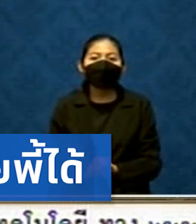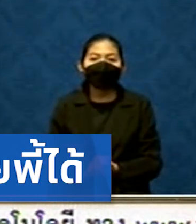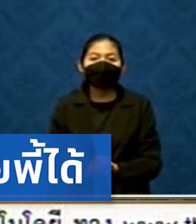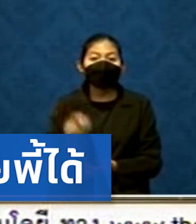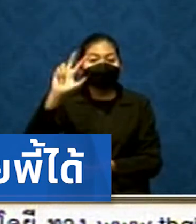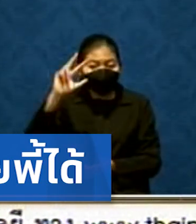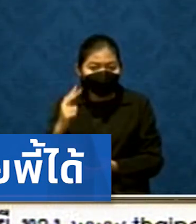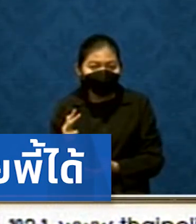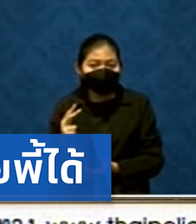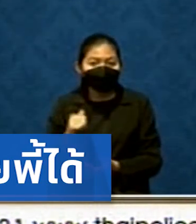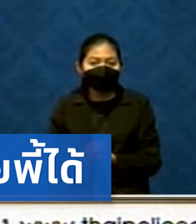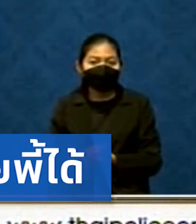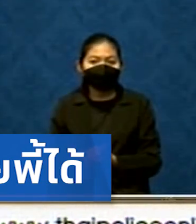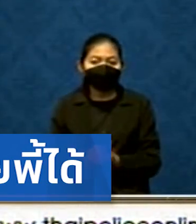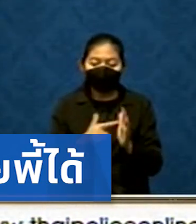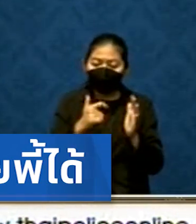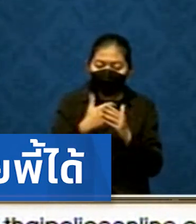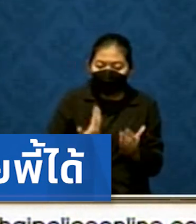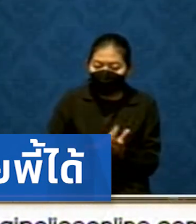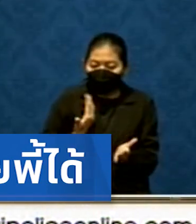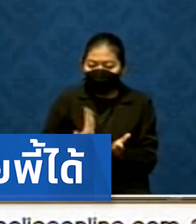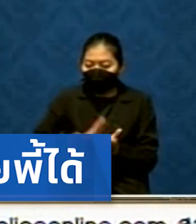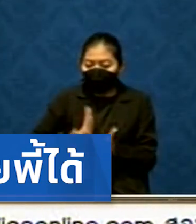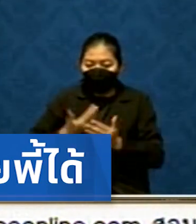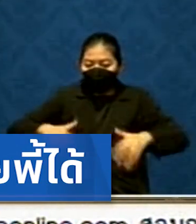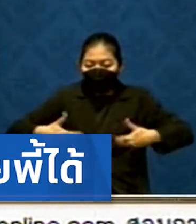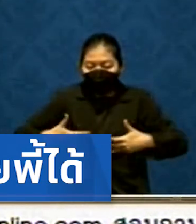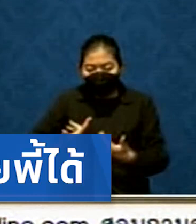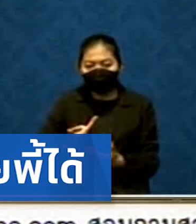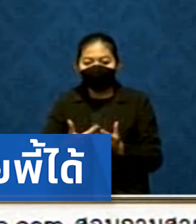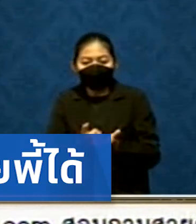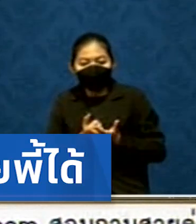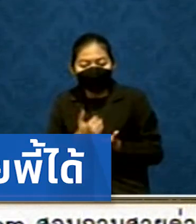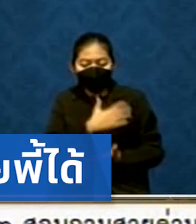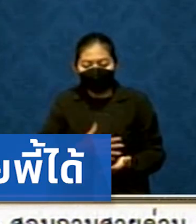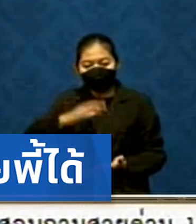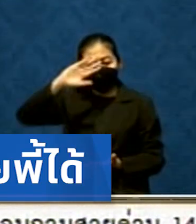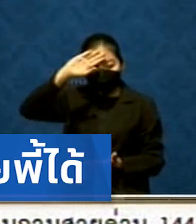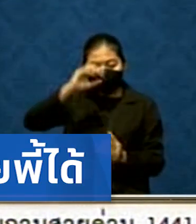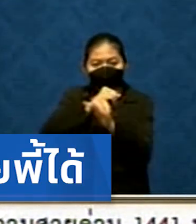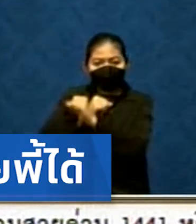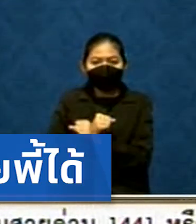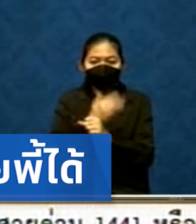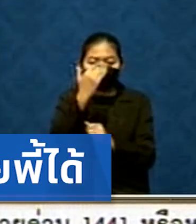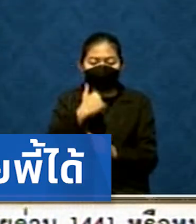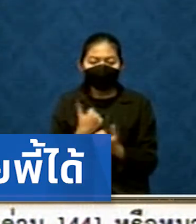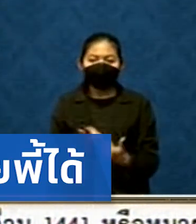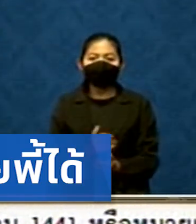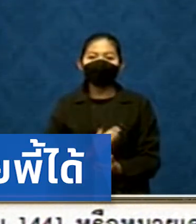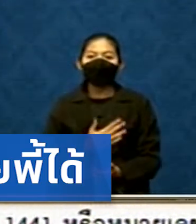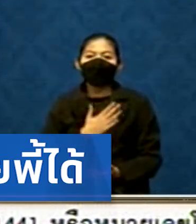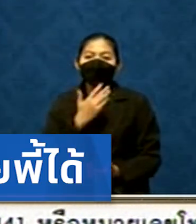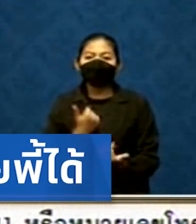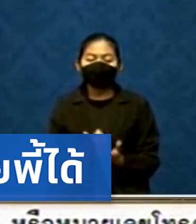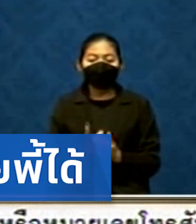ัญชาเป็นยาพารวยกัญชาเป็นยารักษาโรคเพราะวันนี้พรรคภูมิใจไทยยืนยันว่ากัญชาไม่ใ